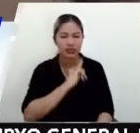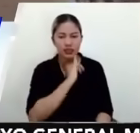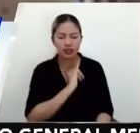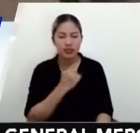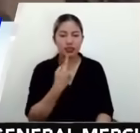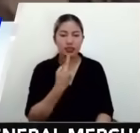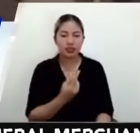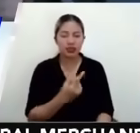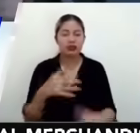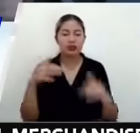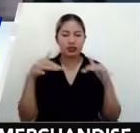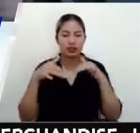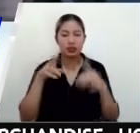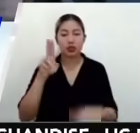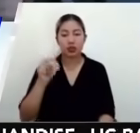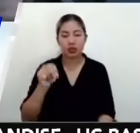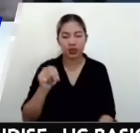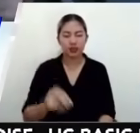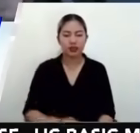Nations,